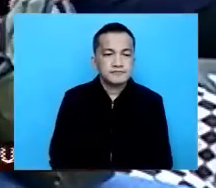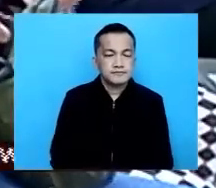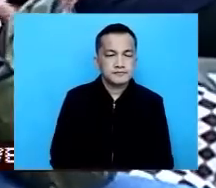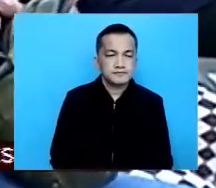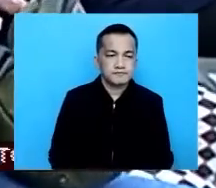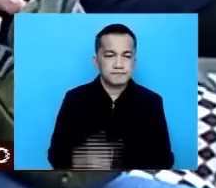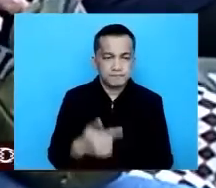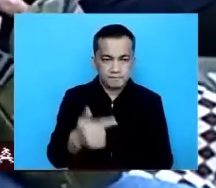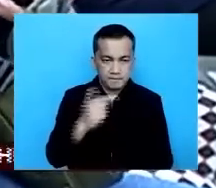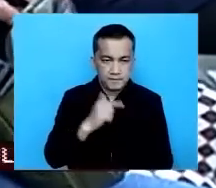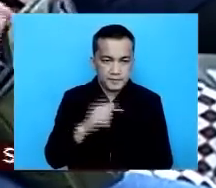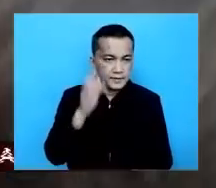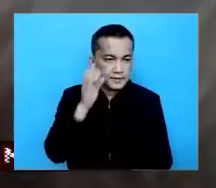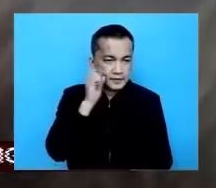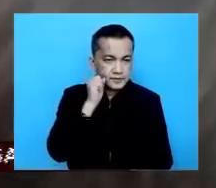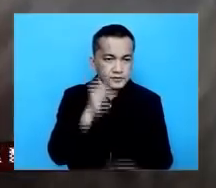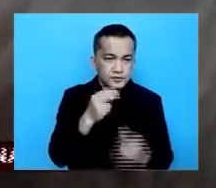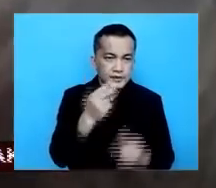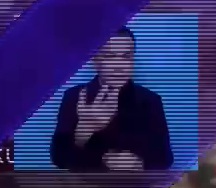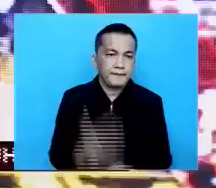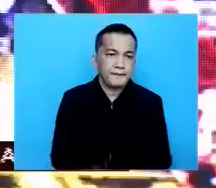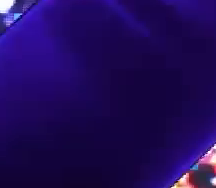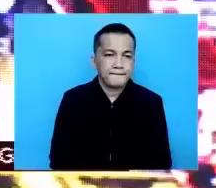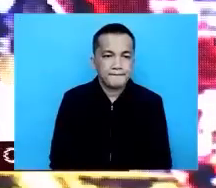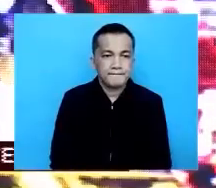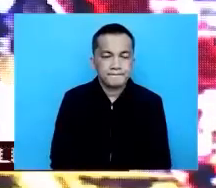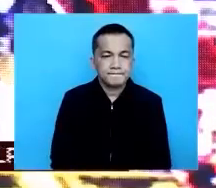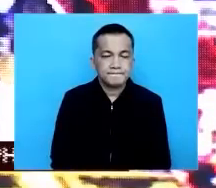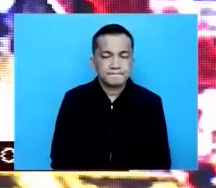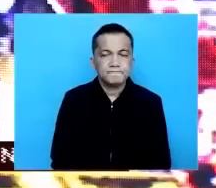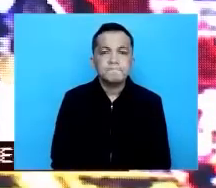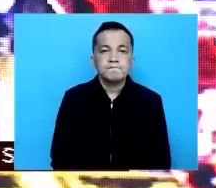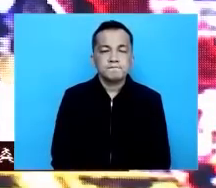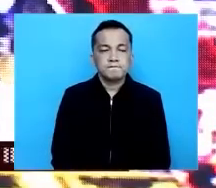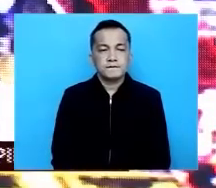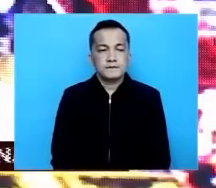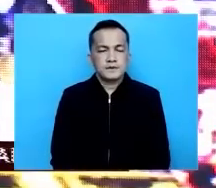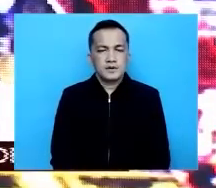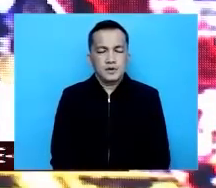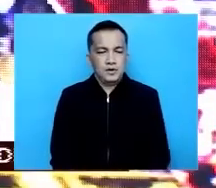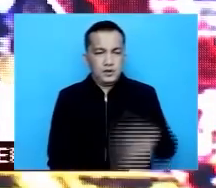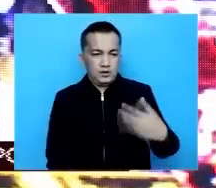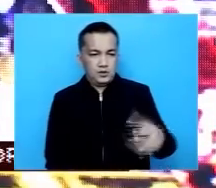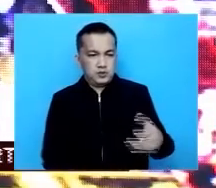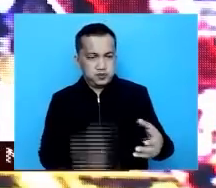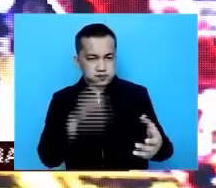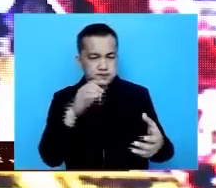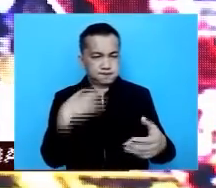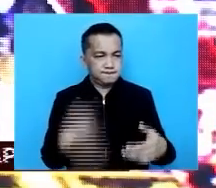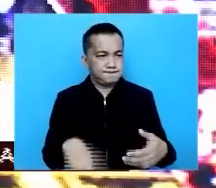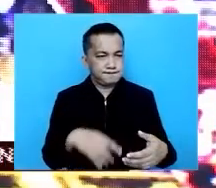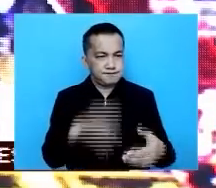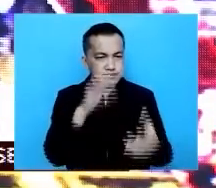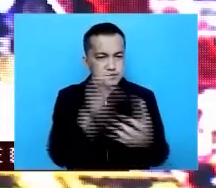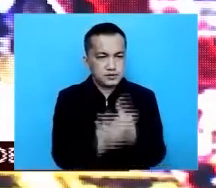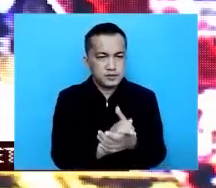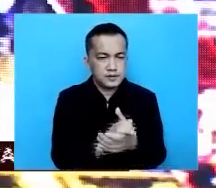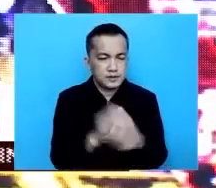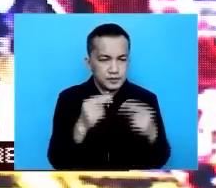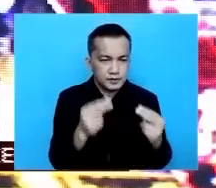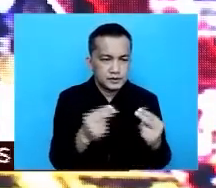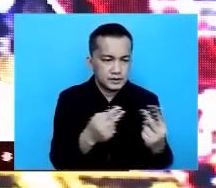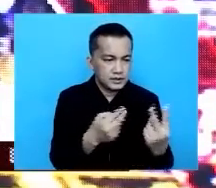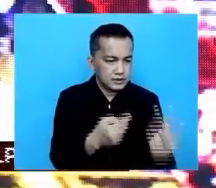sa Frontline, Camille Samonte, News 5. Tinahangan ng kabayanihan ng dalawang nursing students na sinakluluhan ng